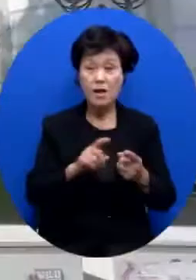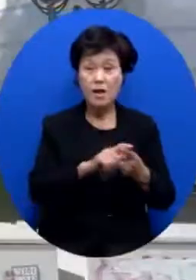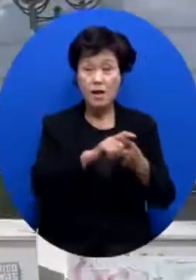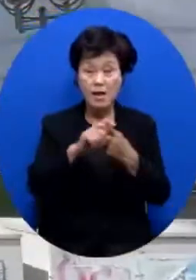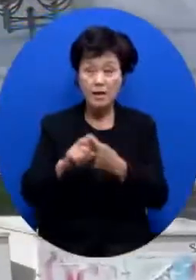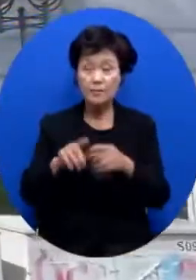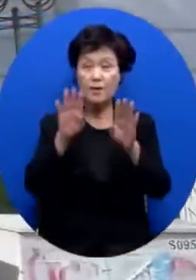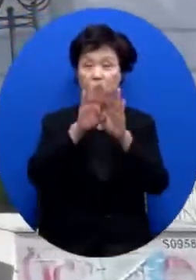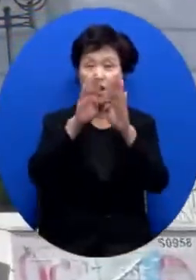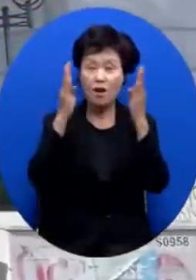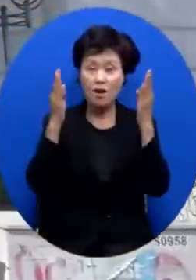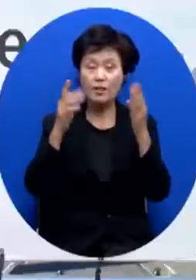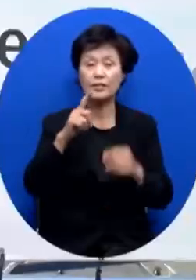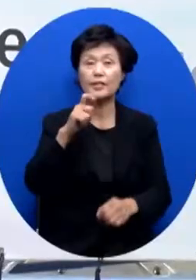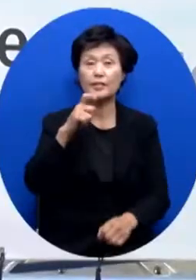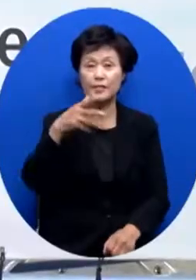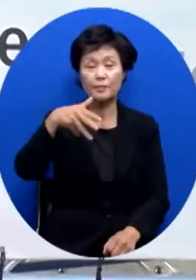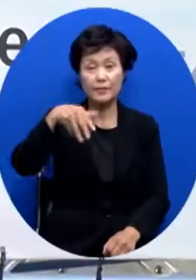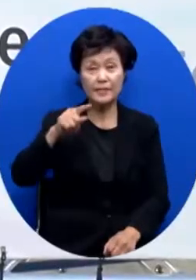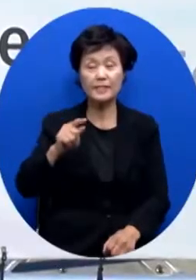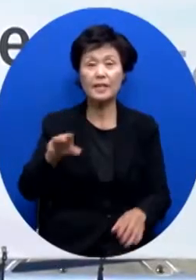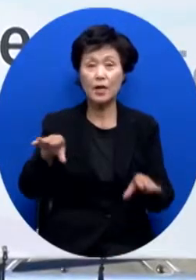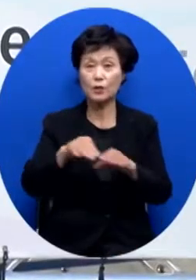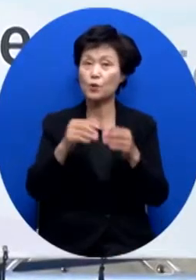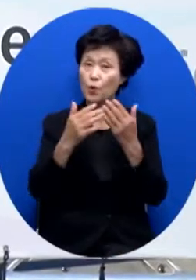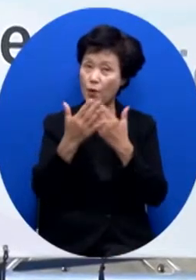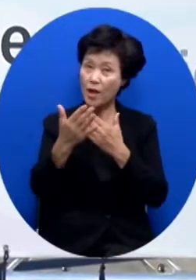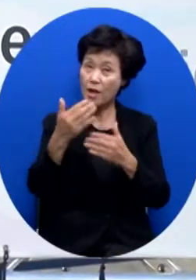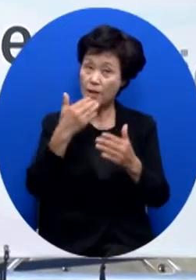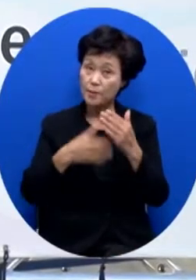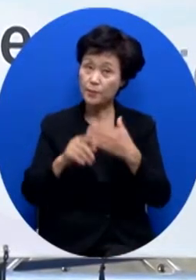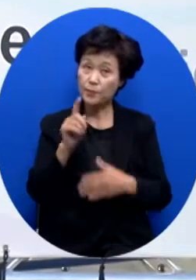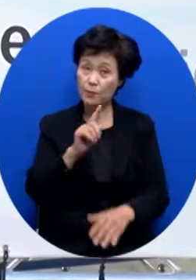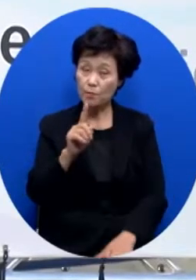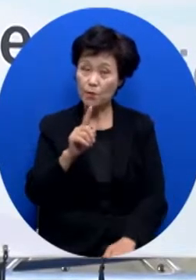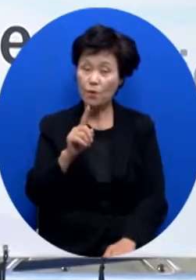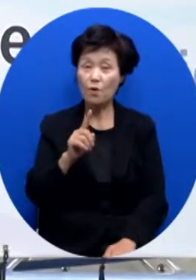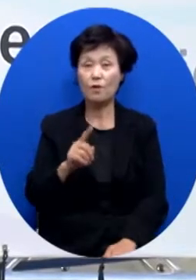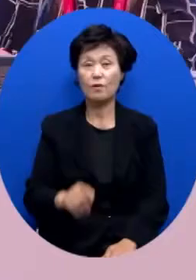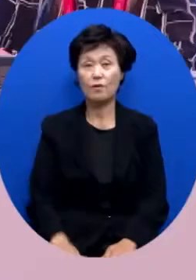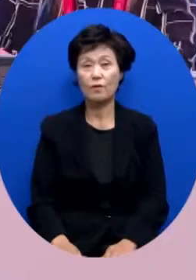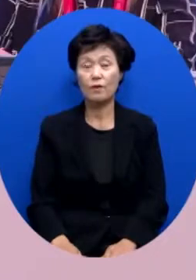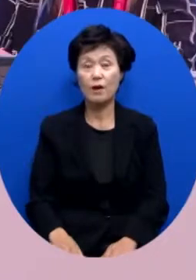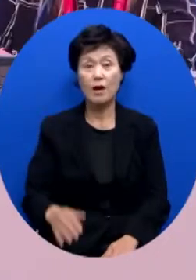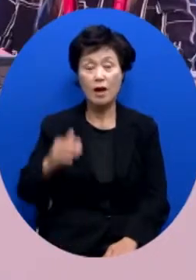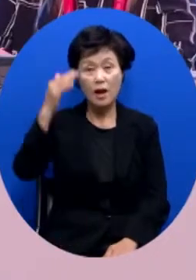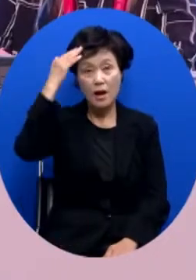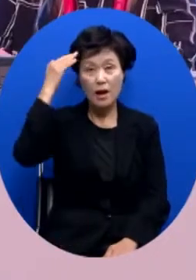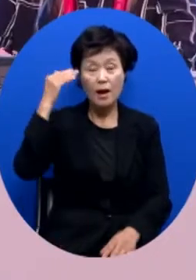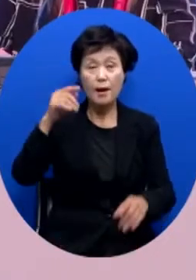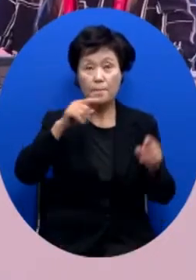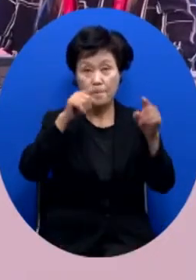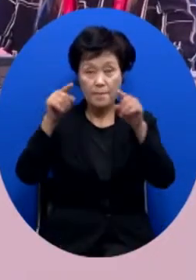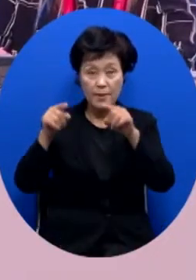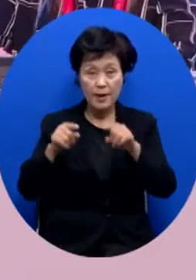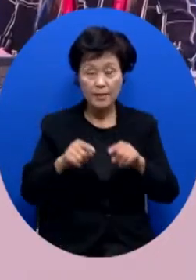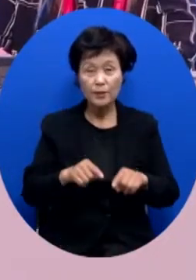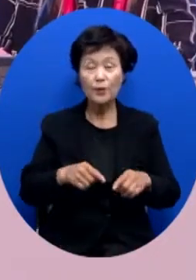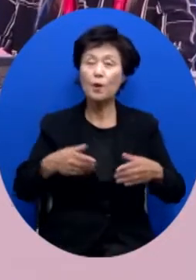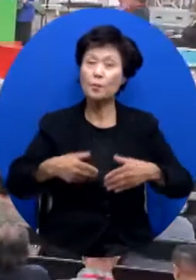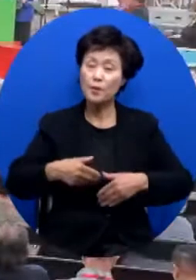wcc 11차 총회 무엇을 남겼을까 wcc 는 한반도 평화의 당위성과 필요성을